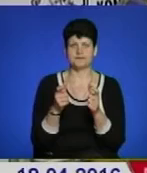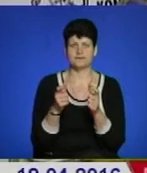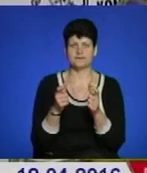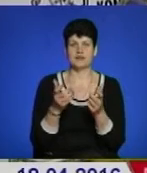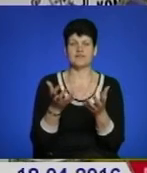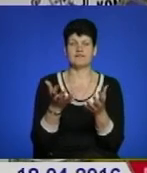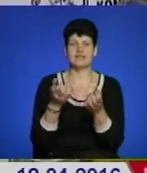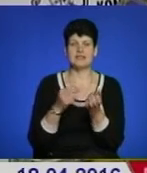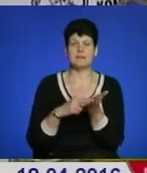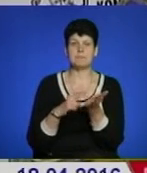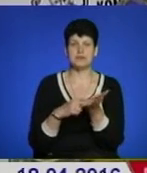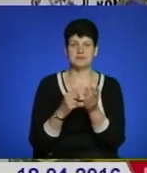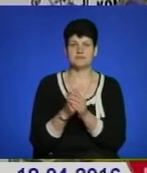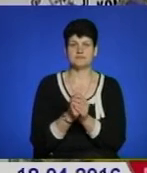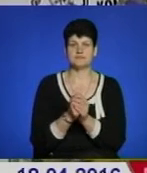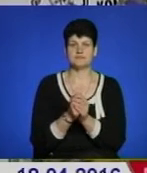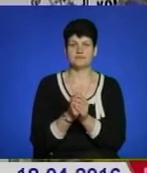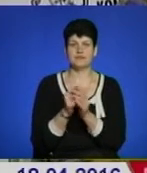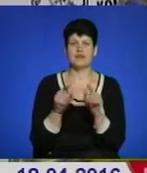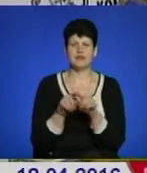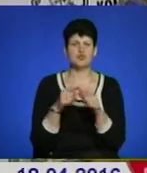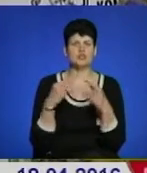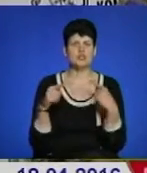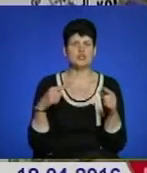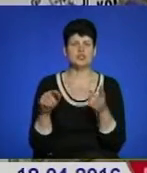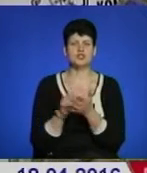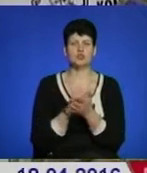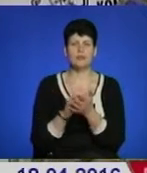взяти припис, а також всі інші документи, які